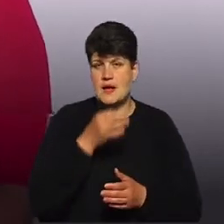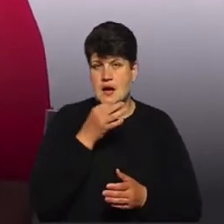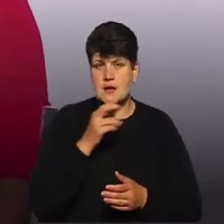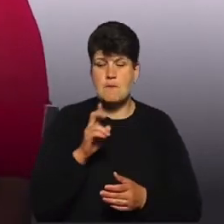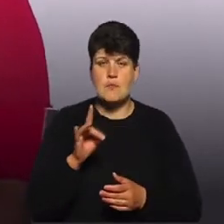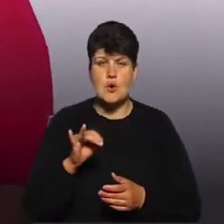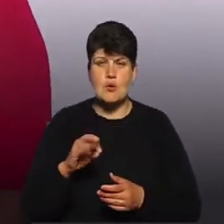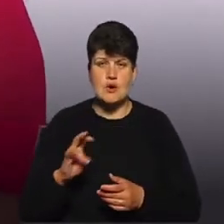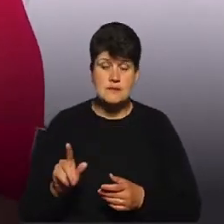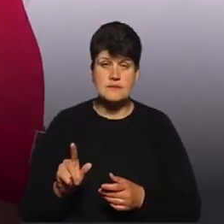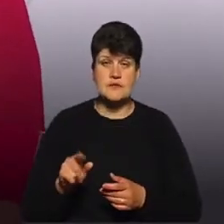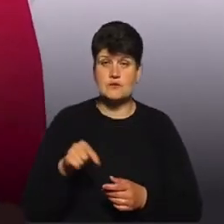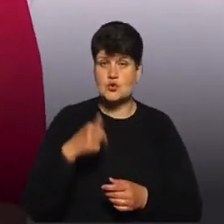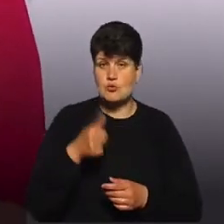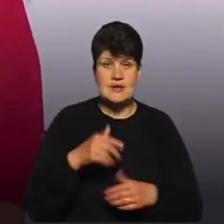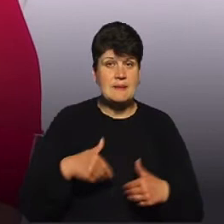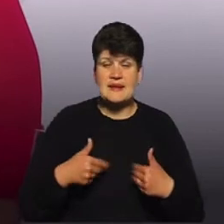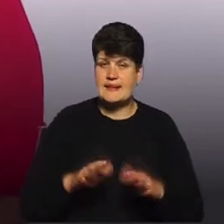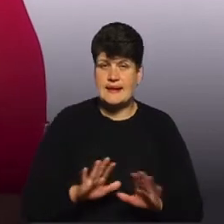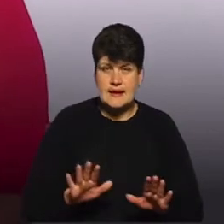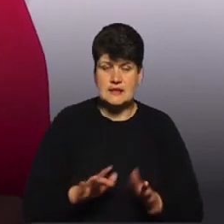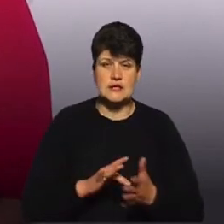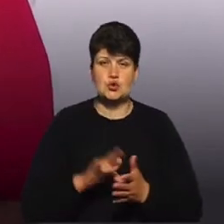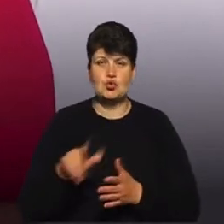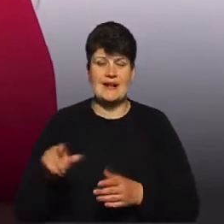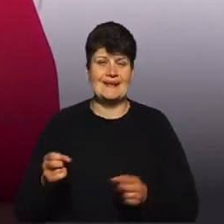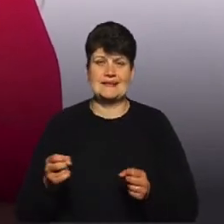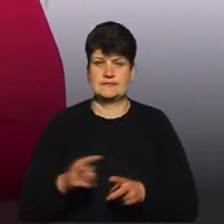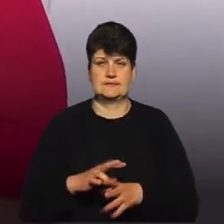не радили, і туристи не ризикували, тому що в кожного у нас є